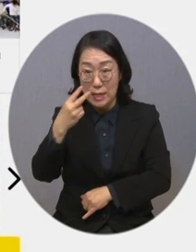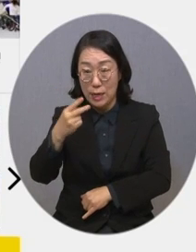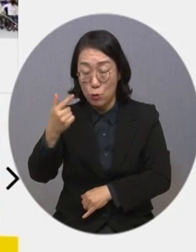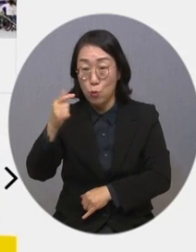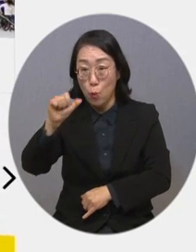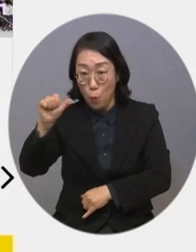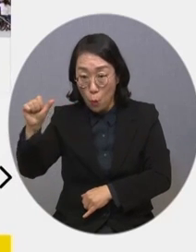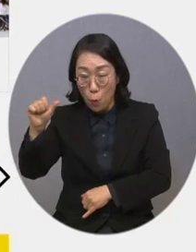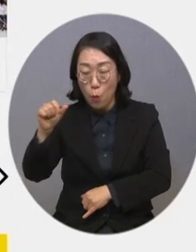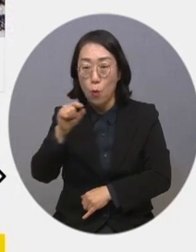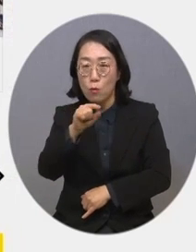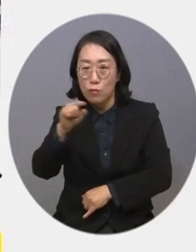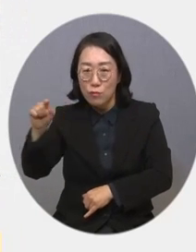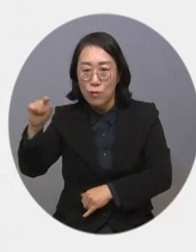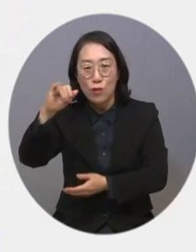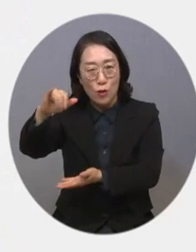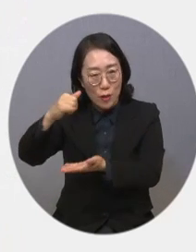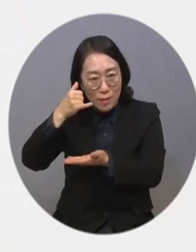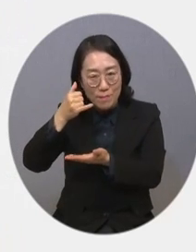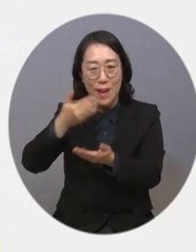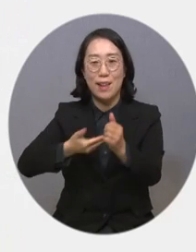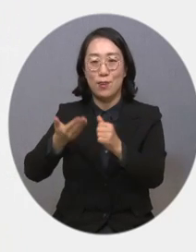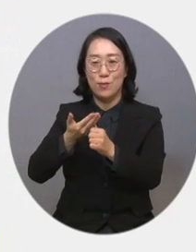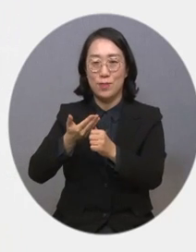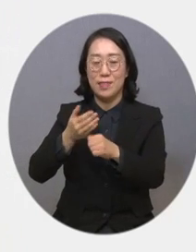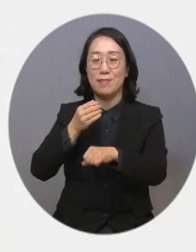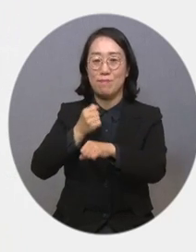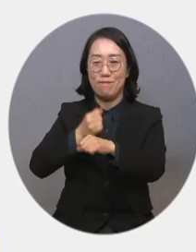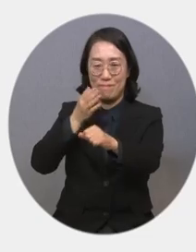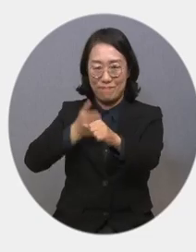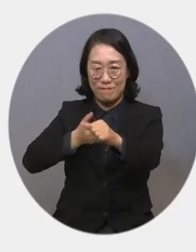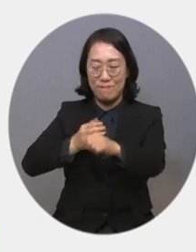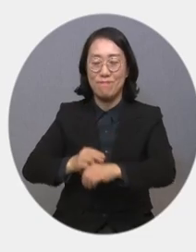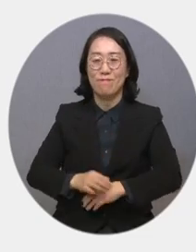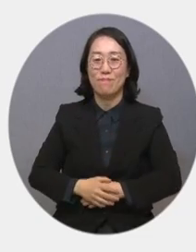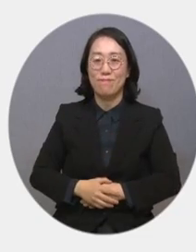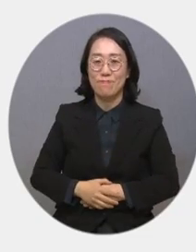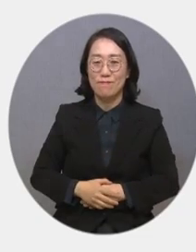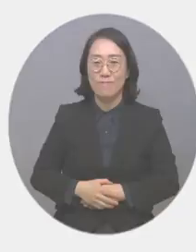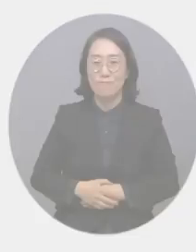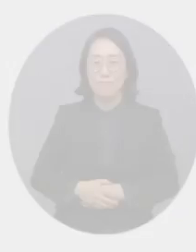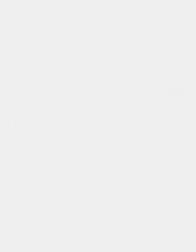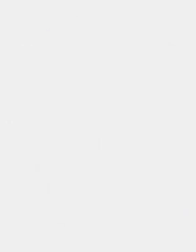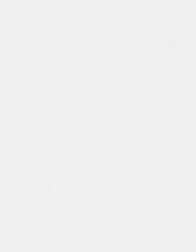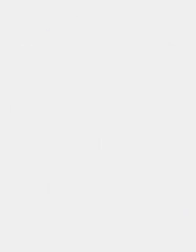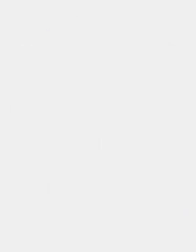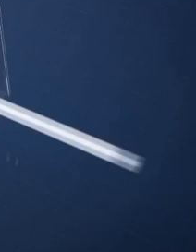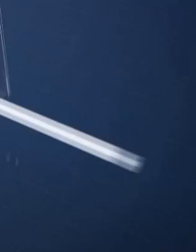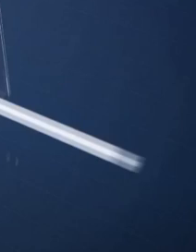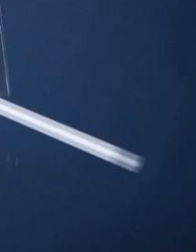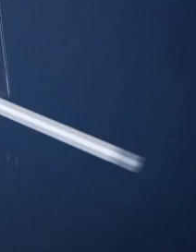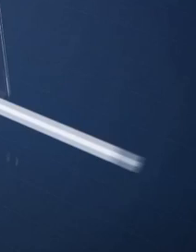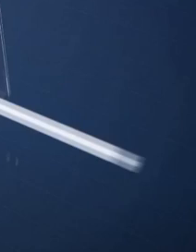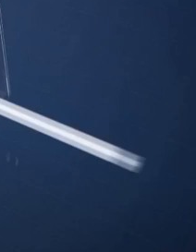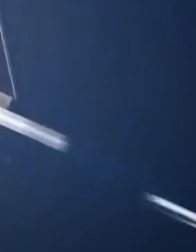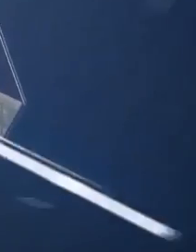전화번호 02-2655-9519로 많은 제보 바랍니다.